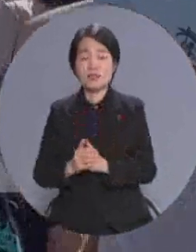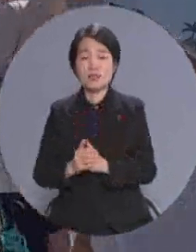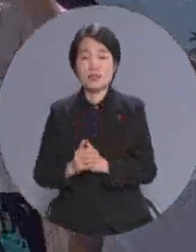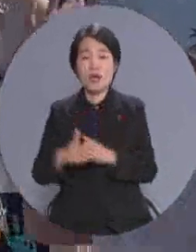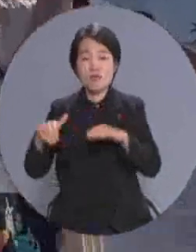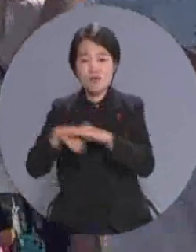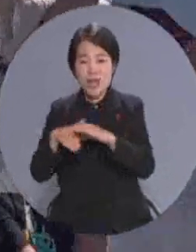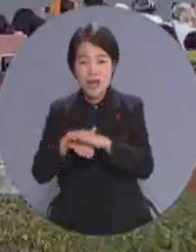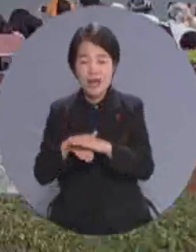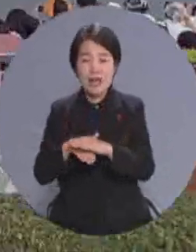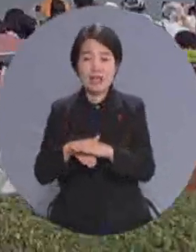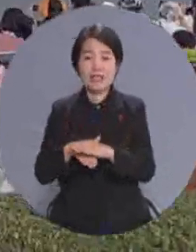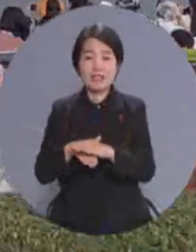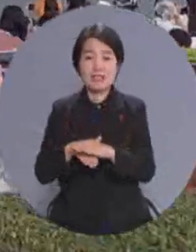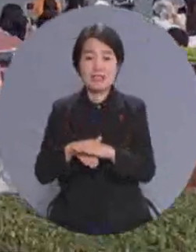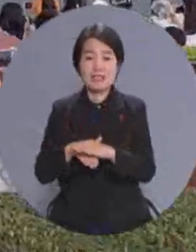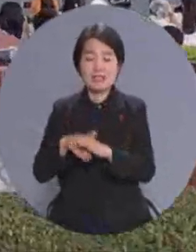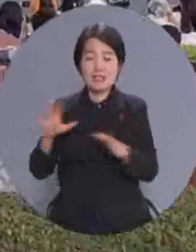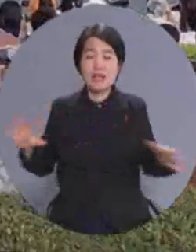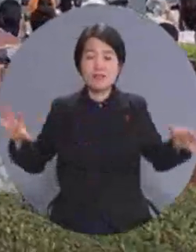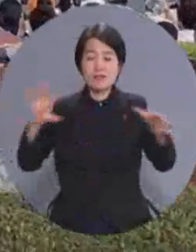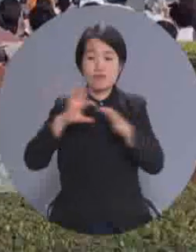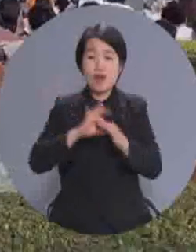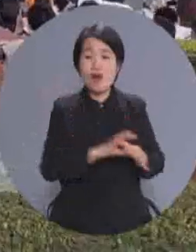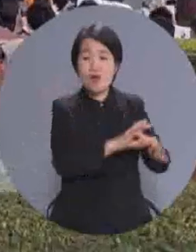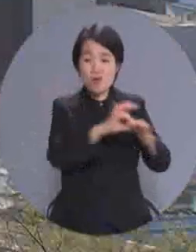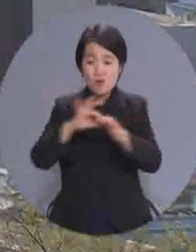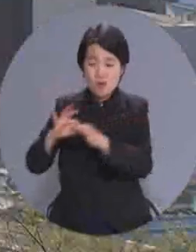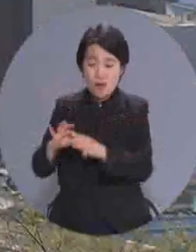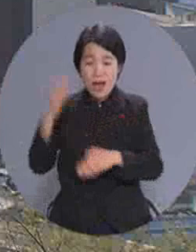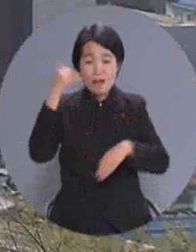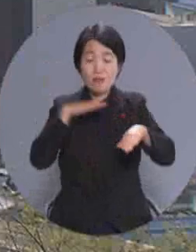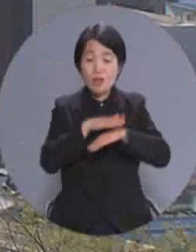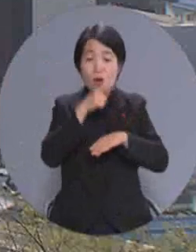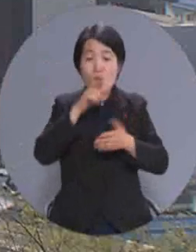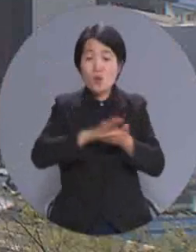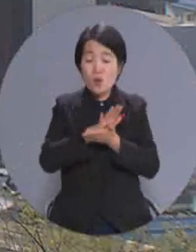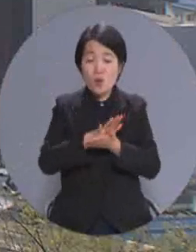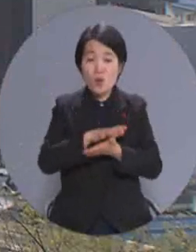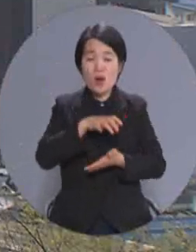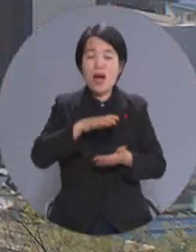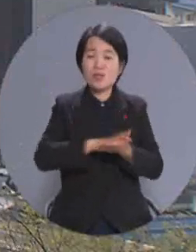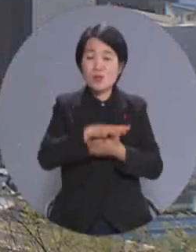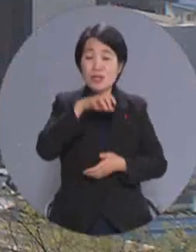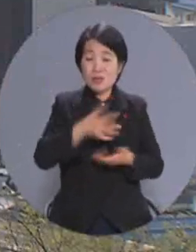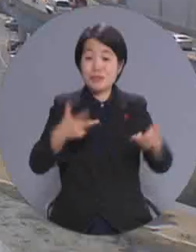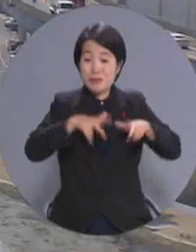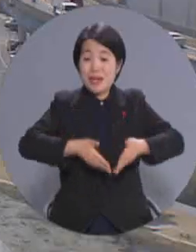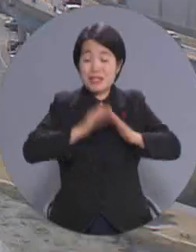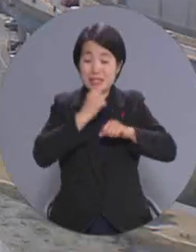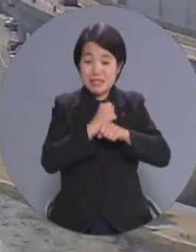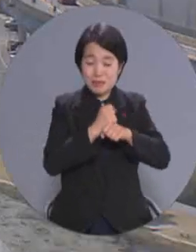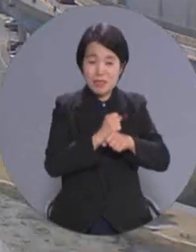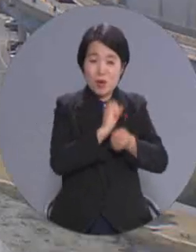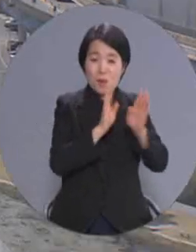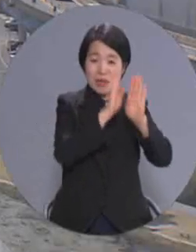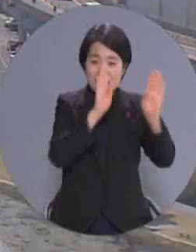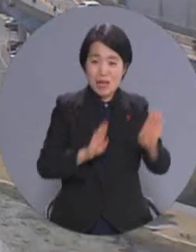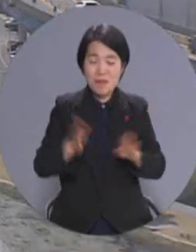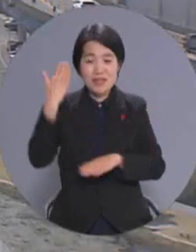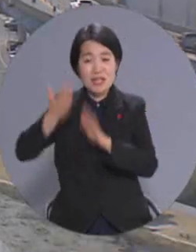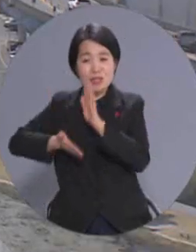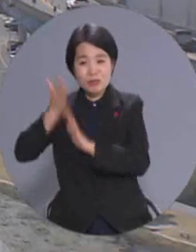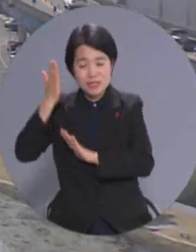위한 청사진을 한층 더 구체화시킬 계획입니다. 특히 구도심과 정원박람회장을 중심으로